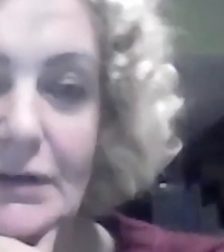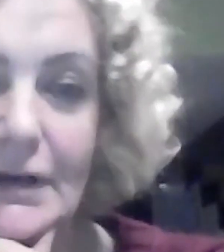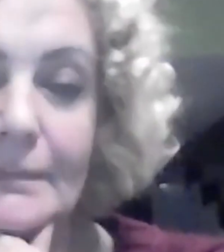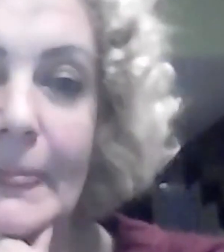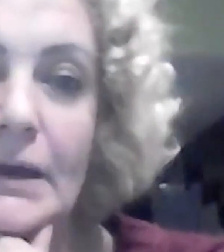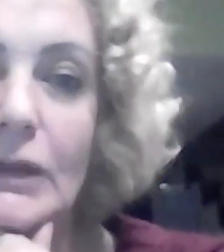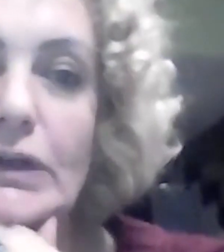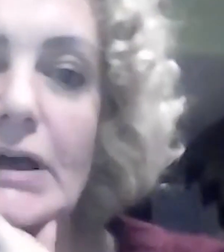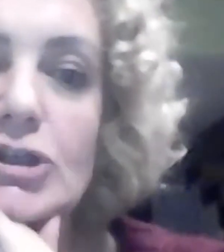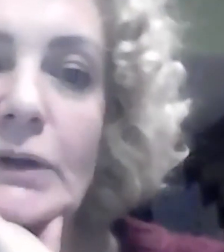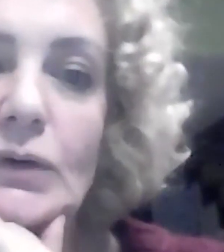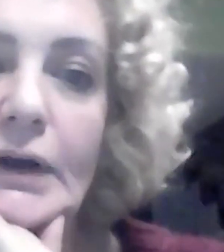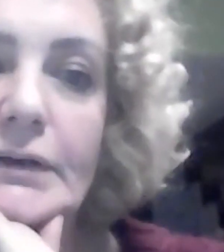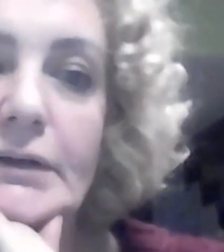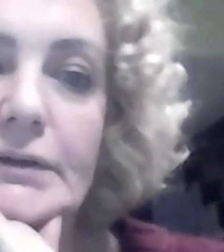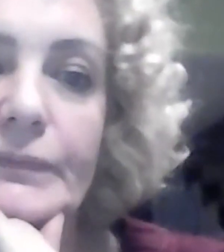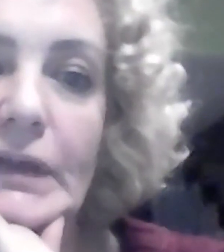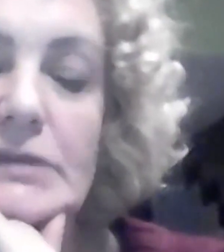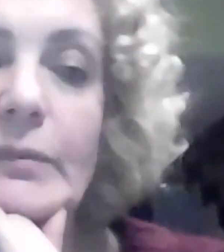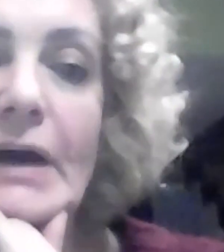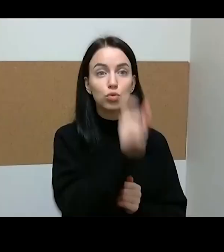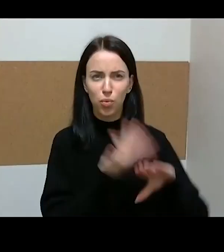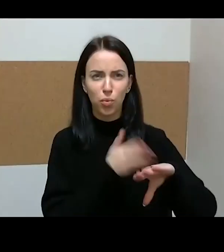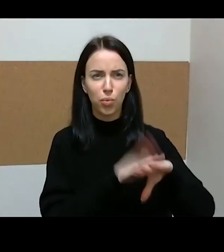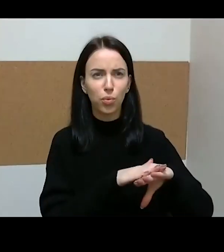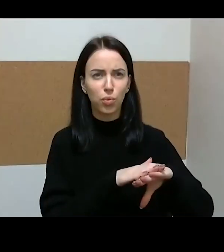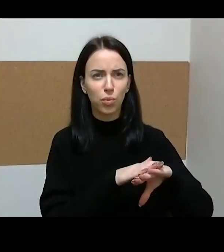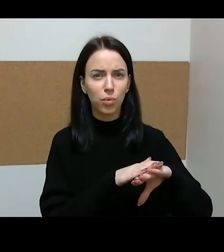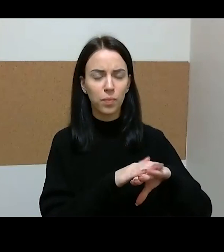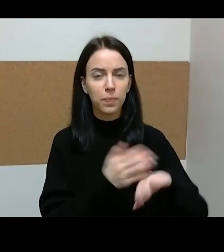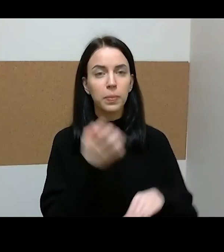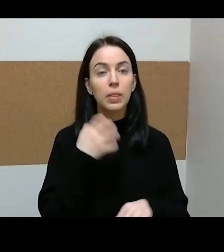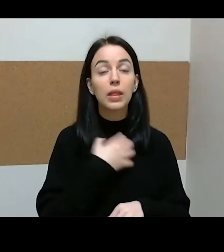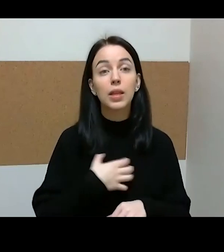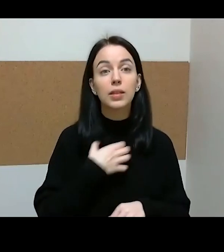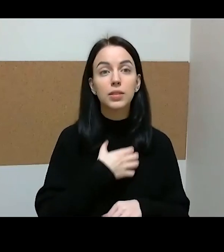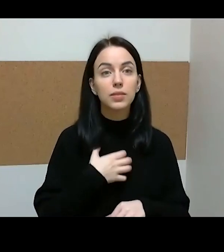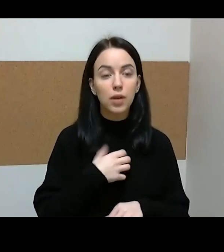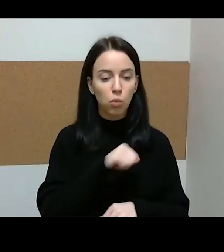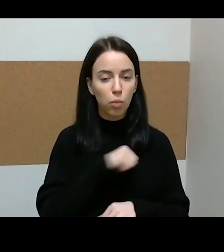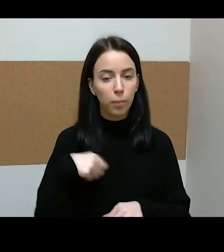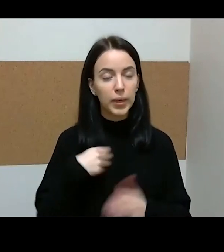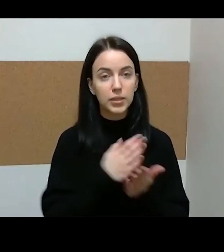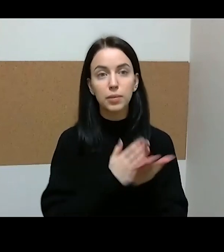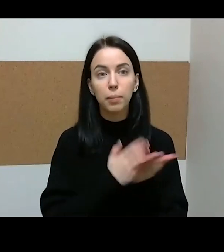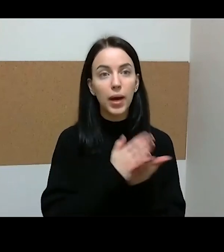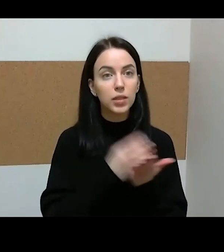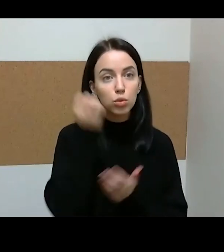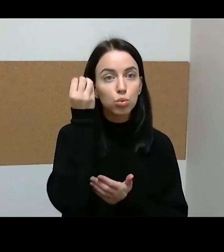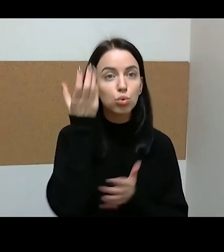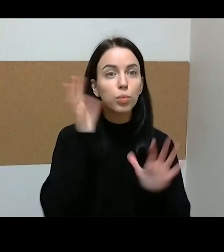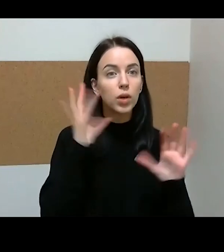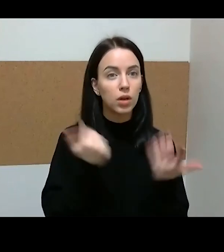sudėtinga. Todėl aš manau, kad svarbiausia yra, kaip mes reflektuojame tas savo patirtis. Ar mes